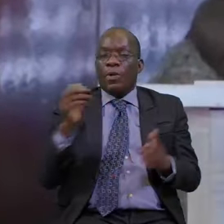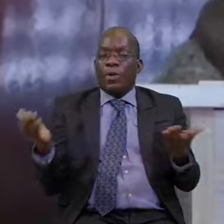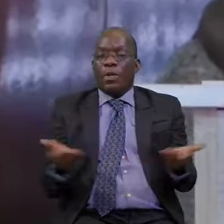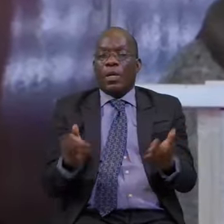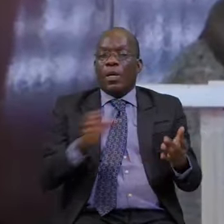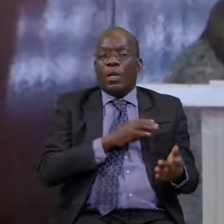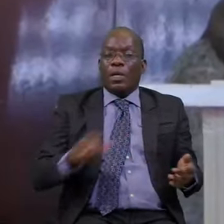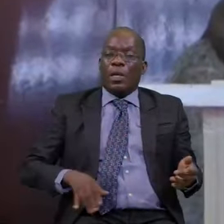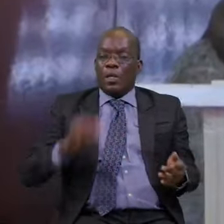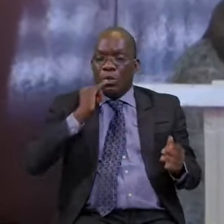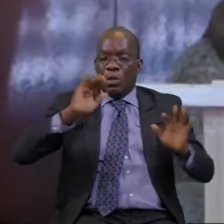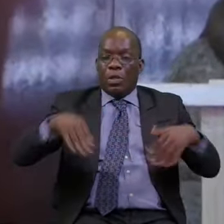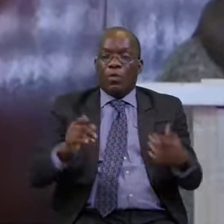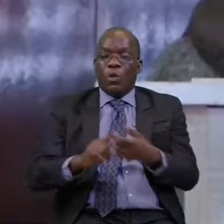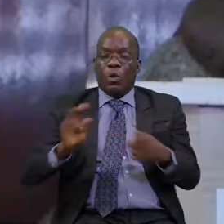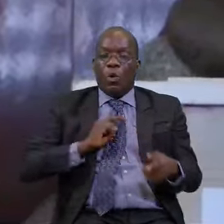donné en tant